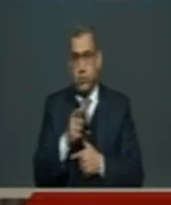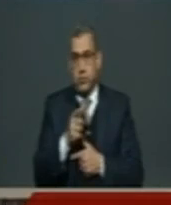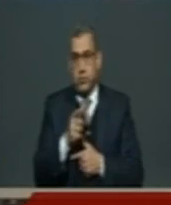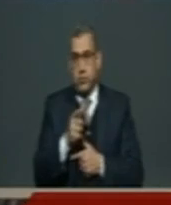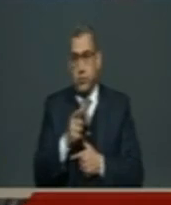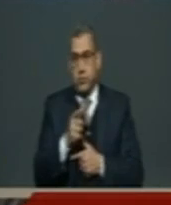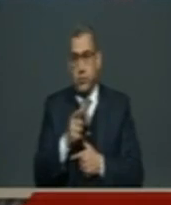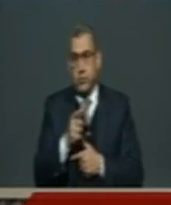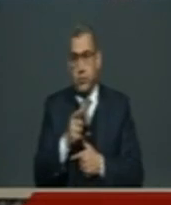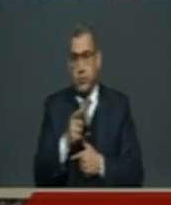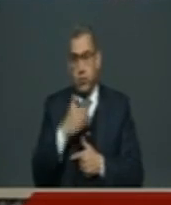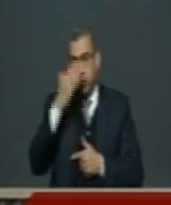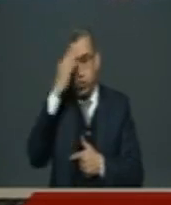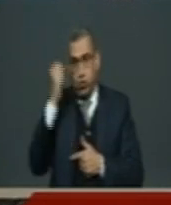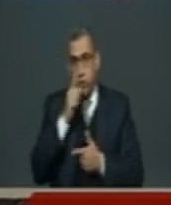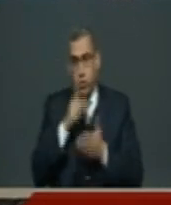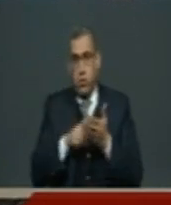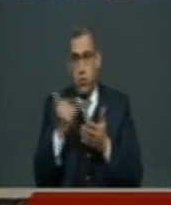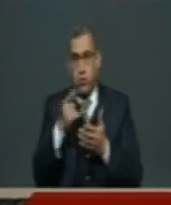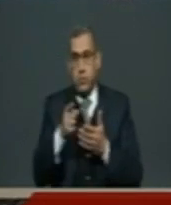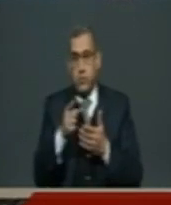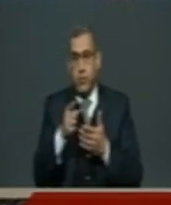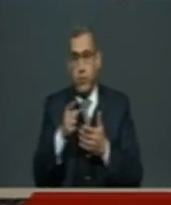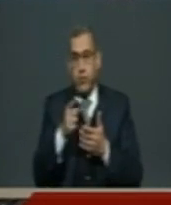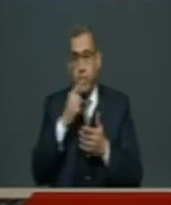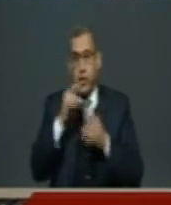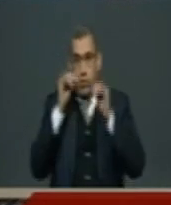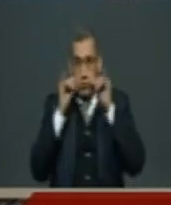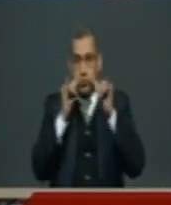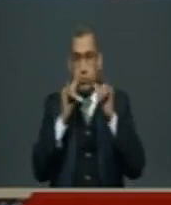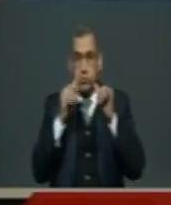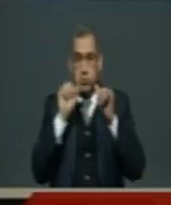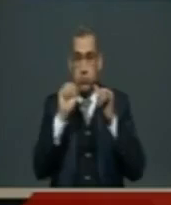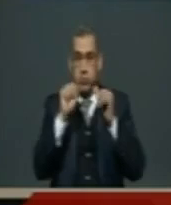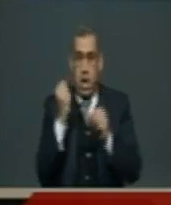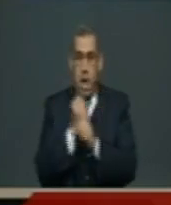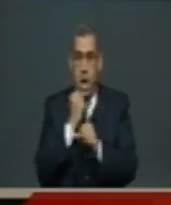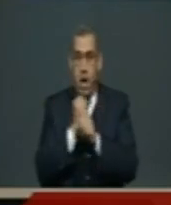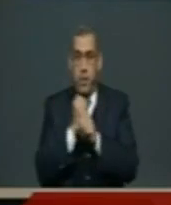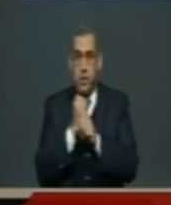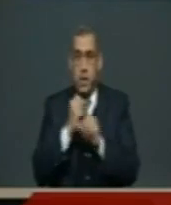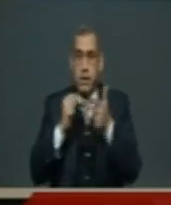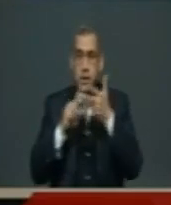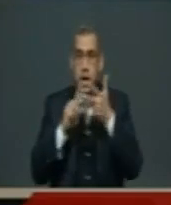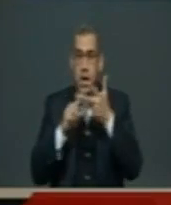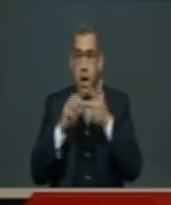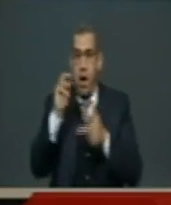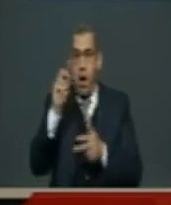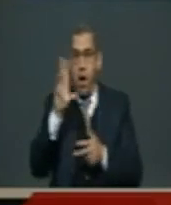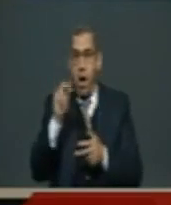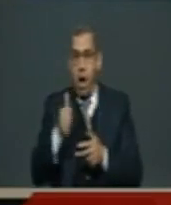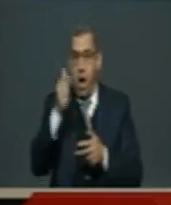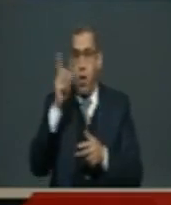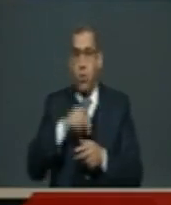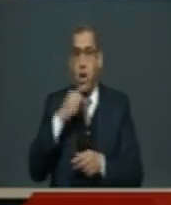ان انا اشكر حضرتك، ولكن توجه حضرتك بعمل المرحلة الثالثة وهي قهوة وإدفينا، وشفنا مدى